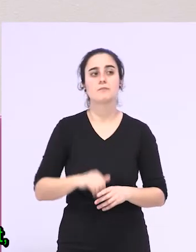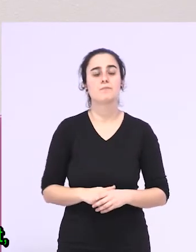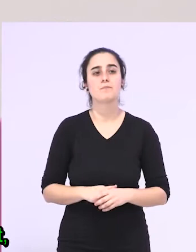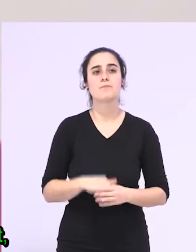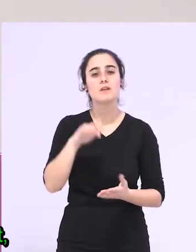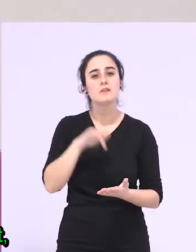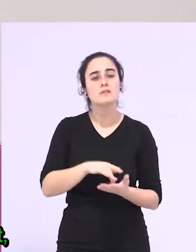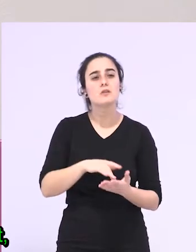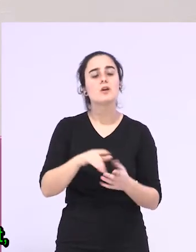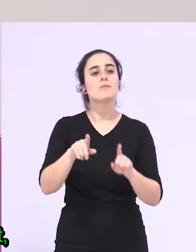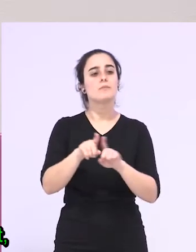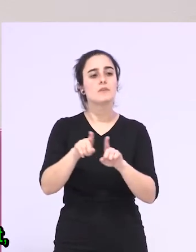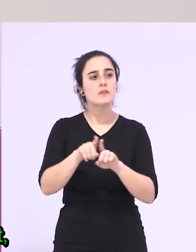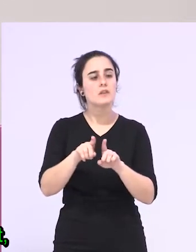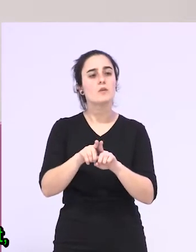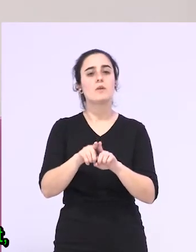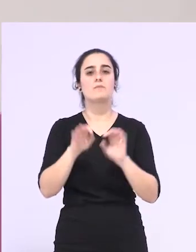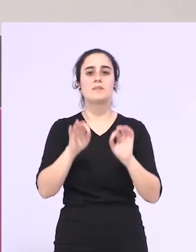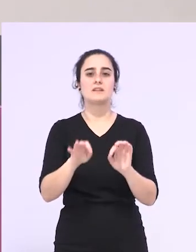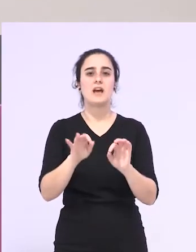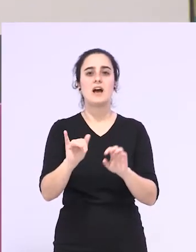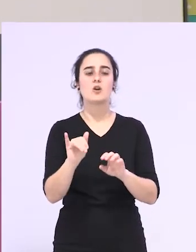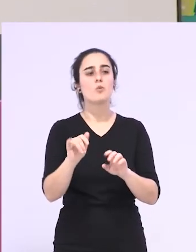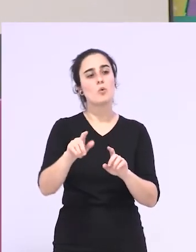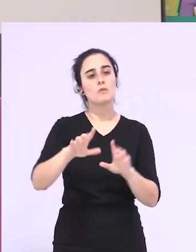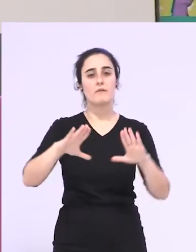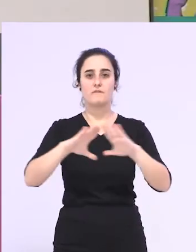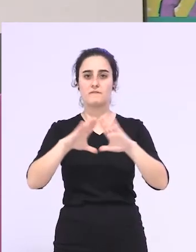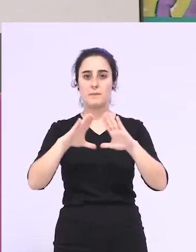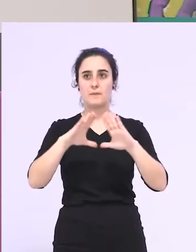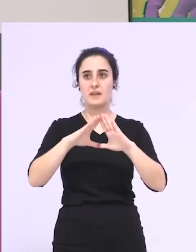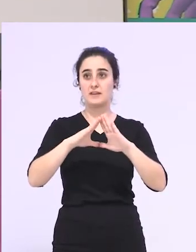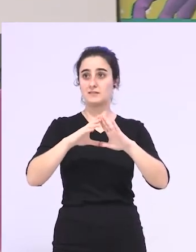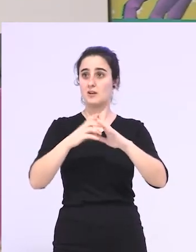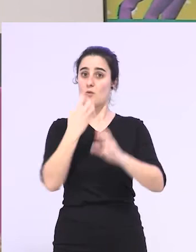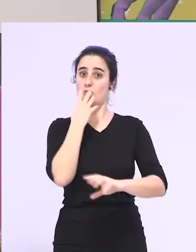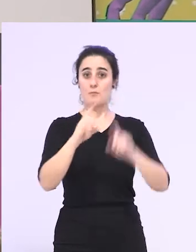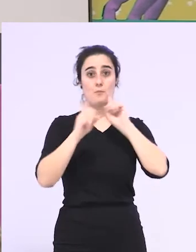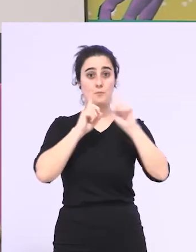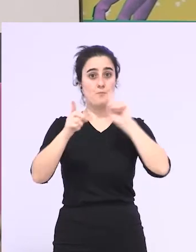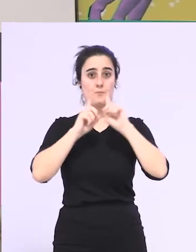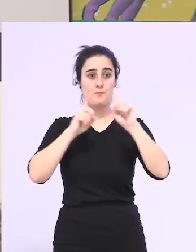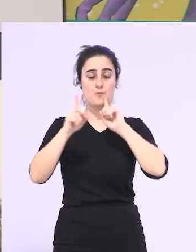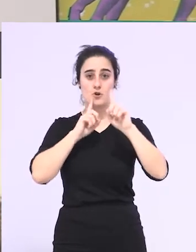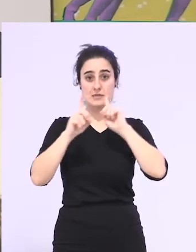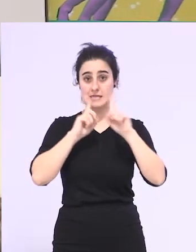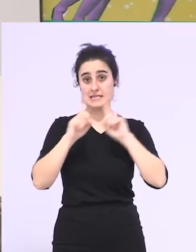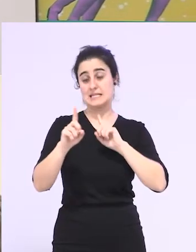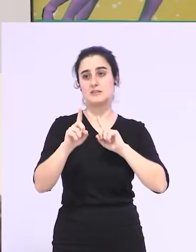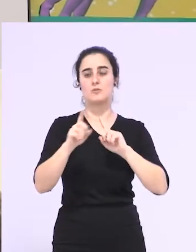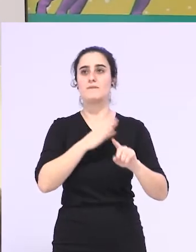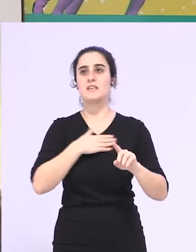aldarrikapen feministak instrumentalizatzeko horrelako tentazio bat neurri punitibisten mesedetan.